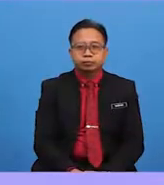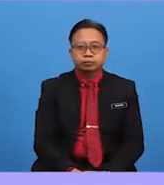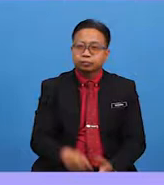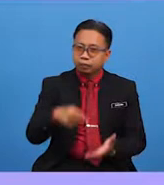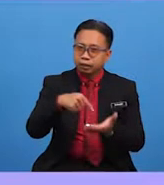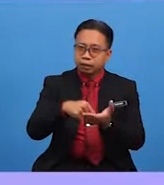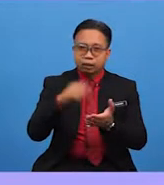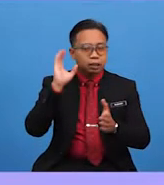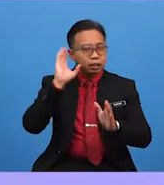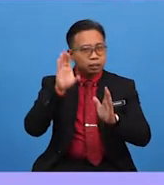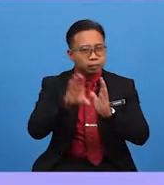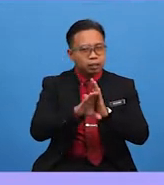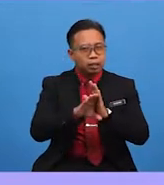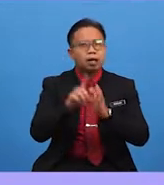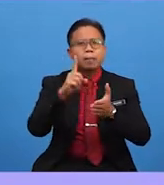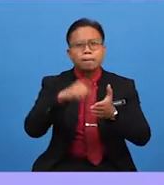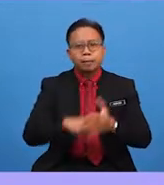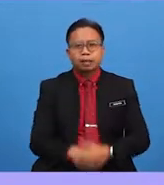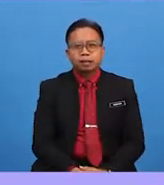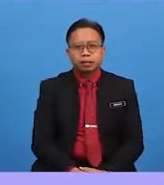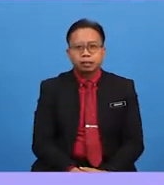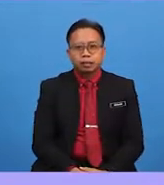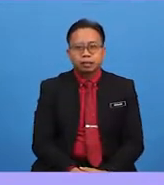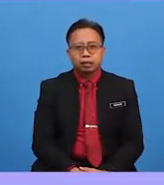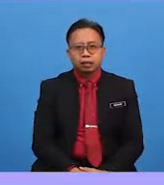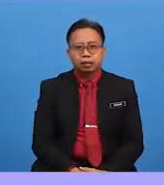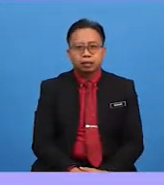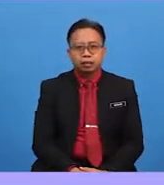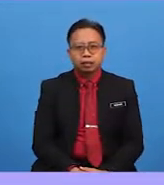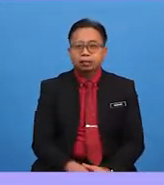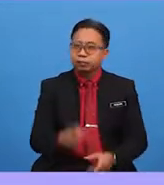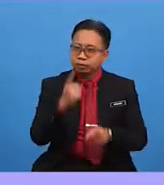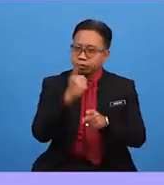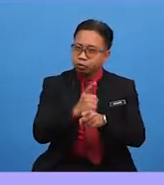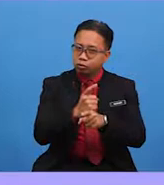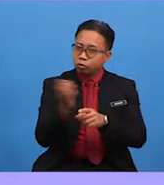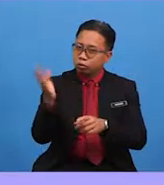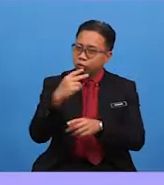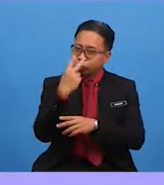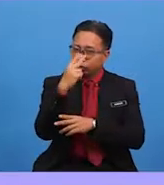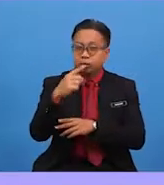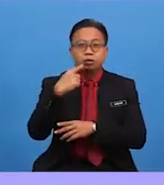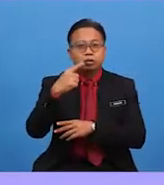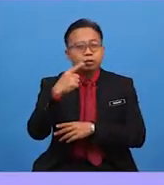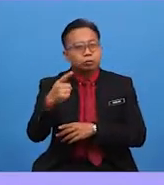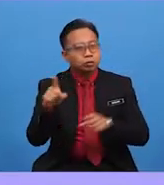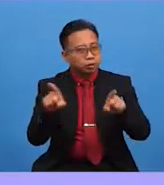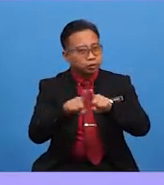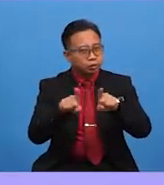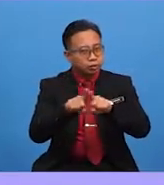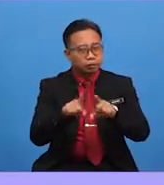Ini gambar apa pula? Ya, betul. Jom kita sebut